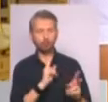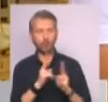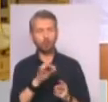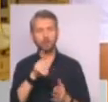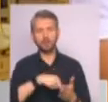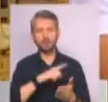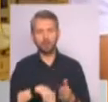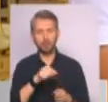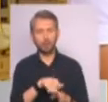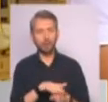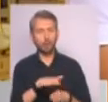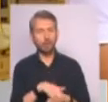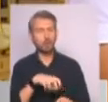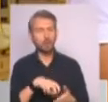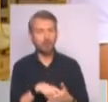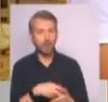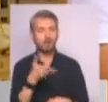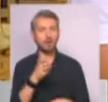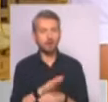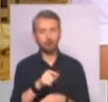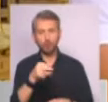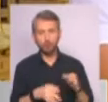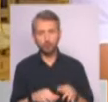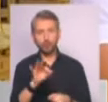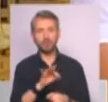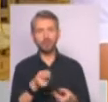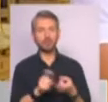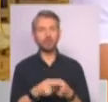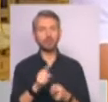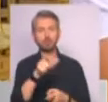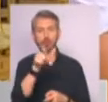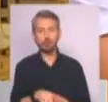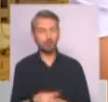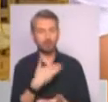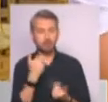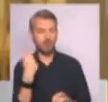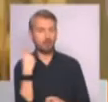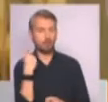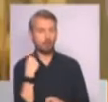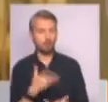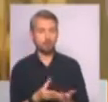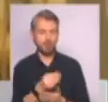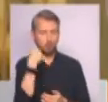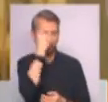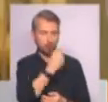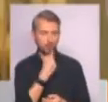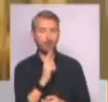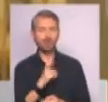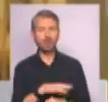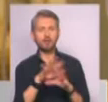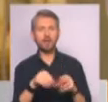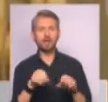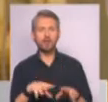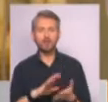цього виконавчого листа, наказу цього суду про в зв'язку з тим, що людина не має заборгованості платити особисто. Як взагалі вирішити